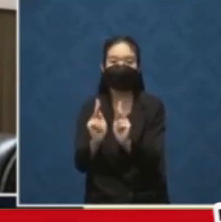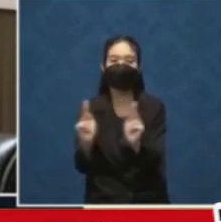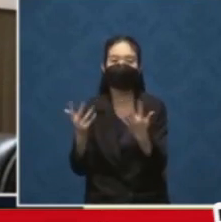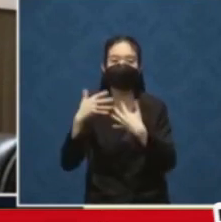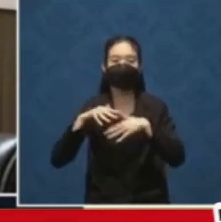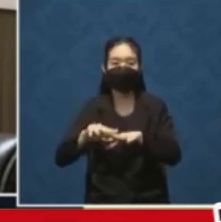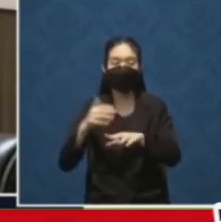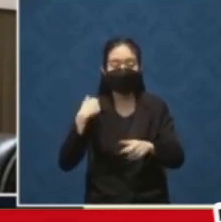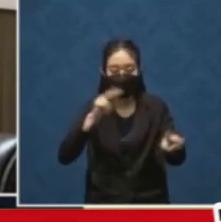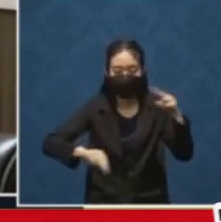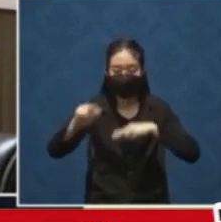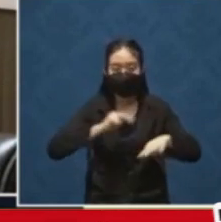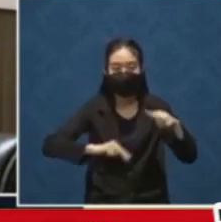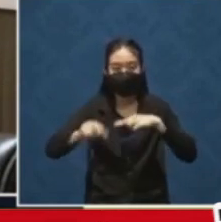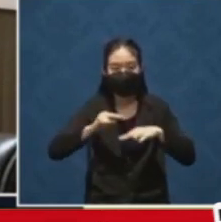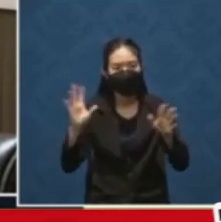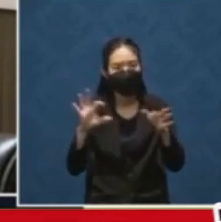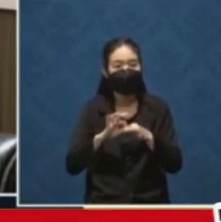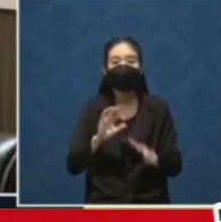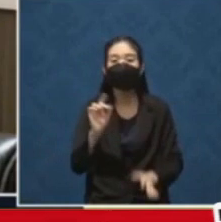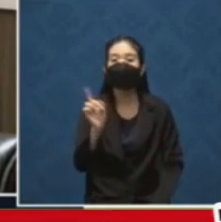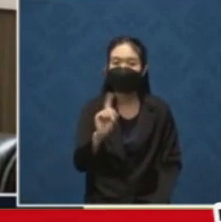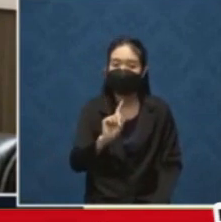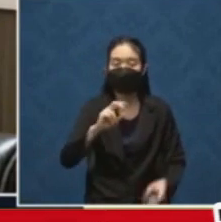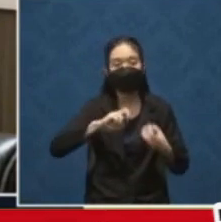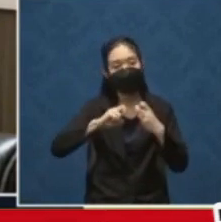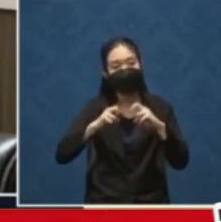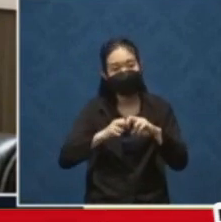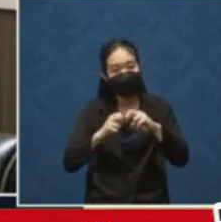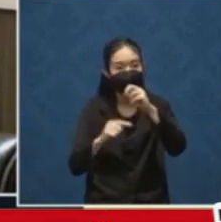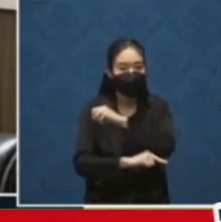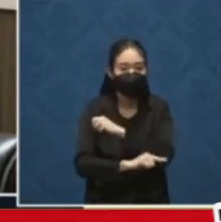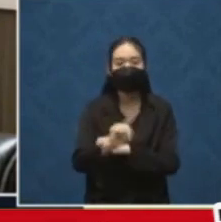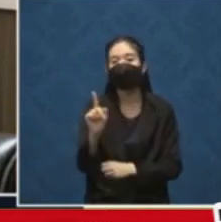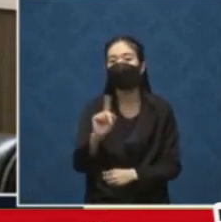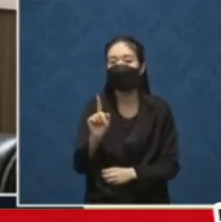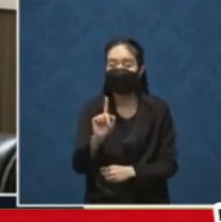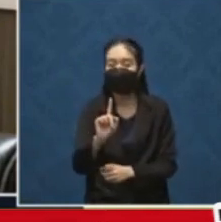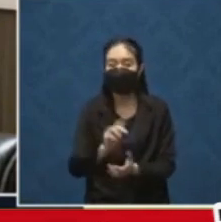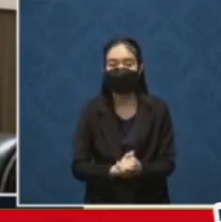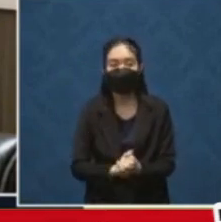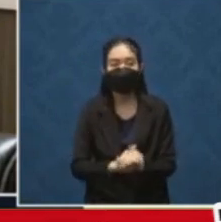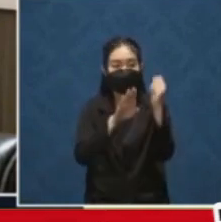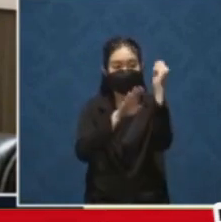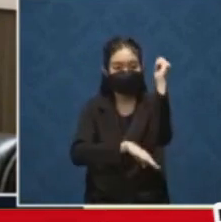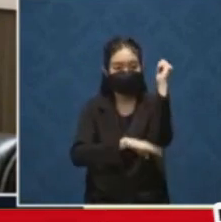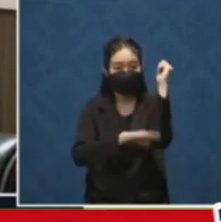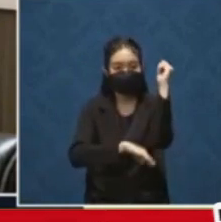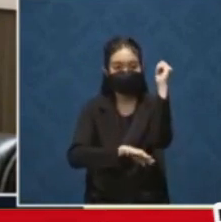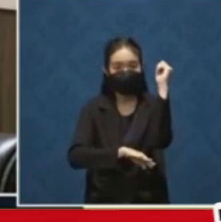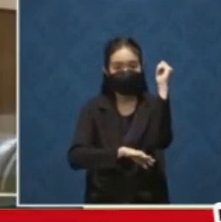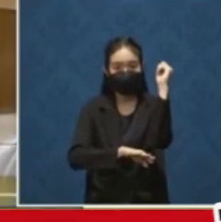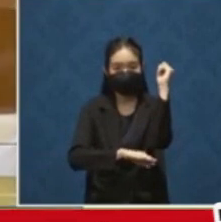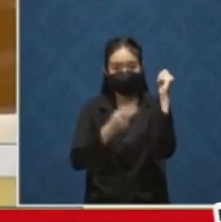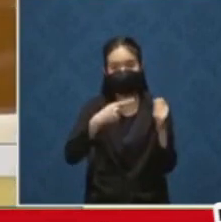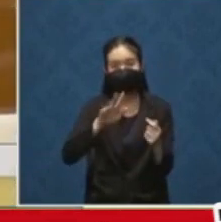ปีการตัสอบแล้วก็จะตตอบไปถึงความเชื่อมโยกบางในศ่วของกองไี้ตรโาร